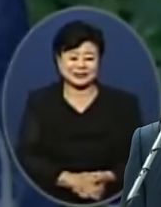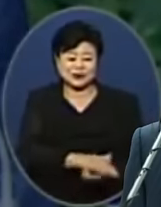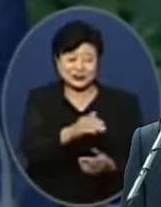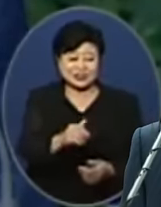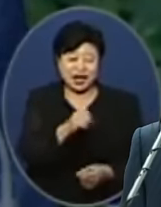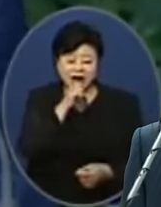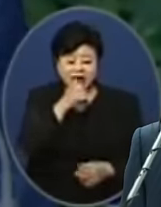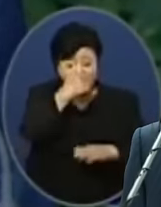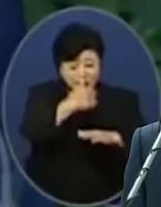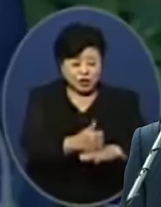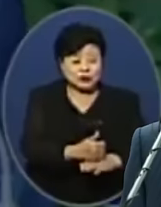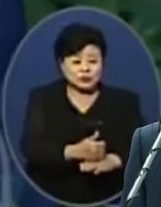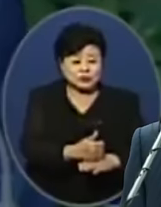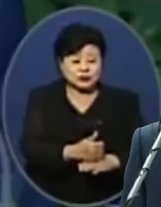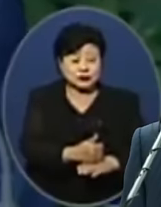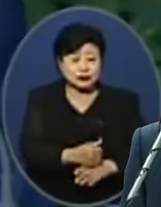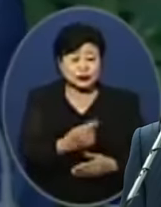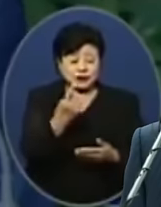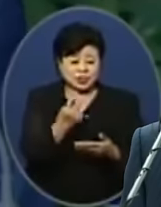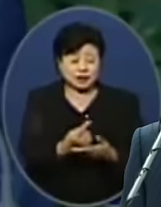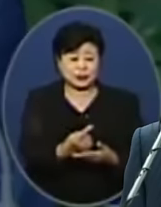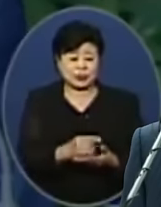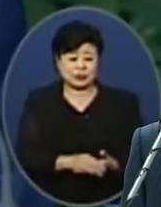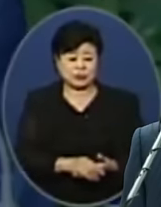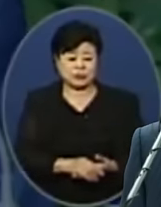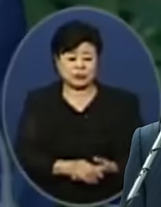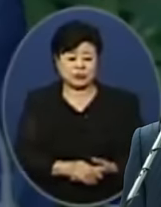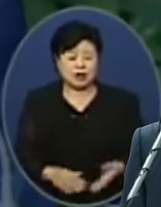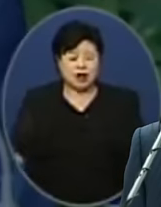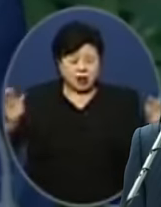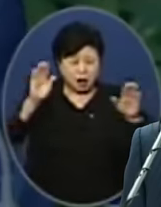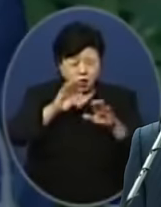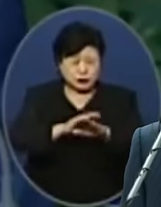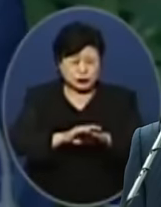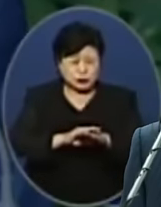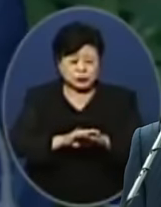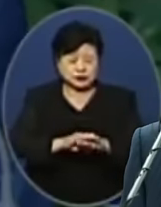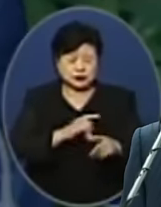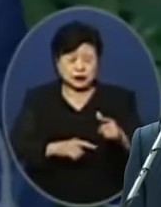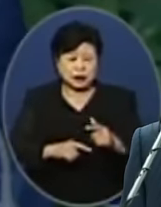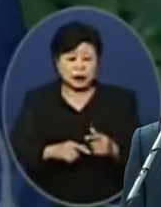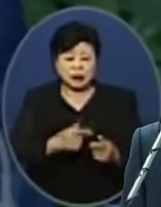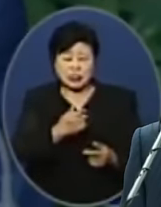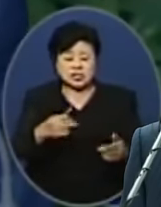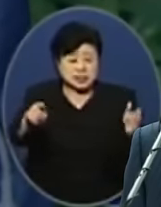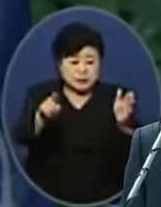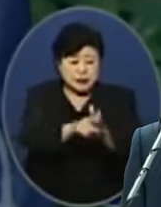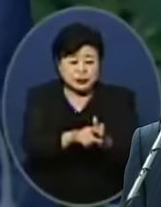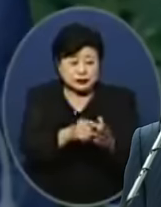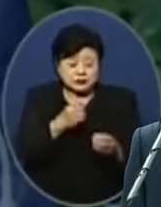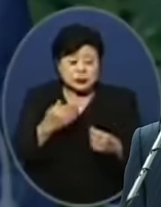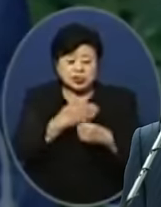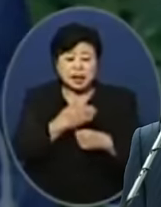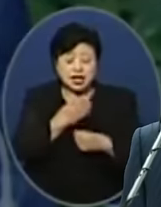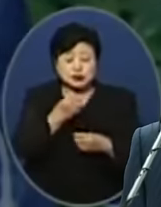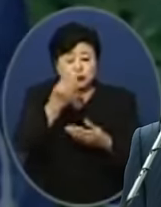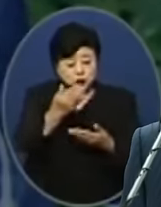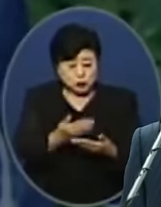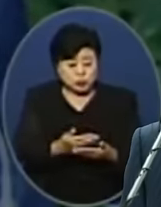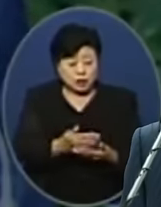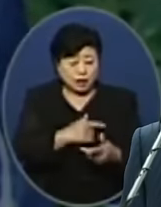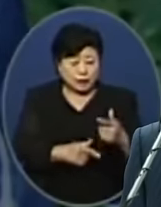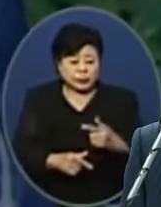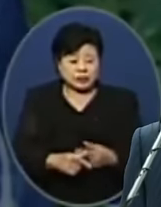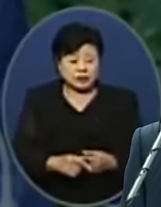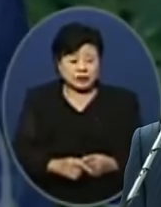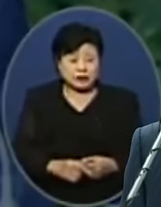우리는 결국은 어떤 일이 다가와도 그 어두움은 우리에게 더 큰 믿음을 주시고 은혜를 주시고 축복을 주셔서 더